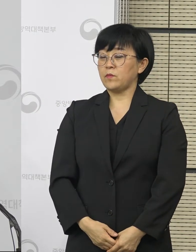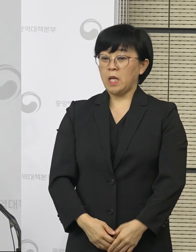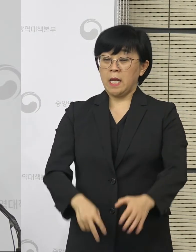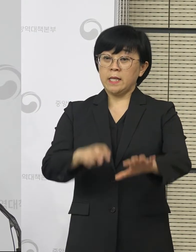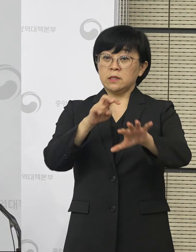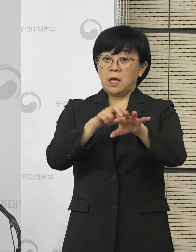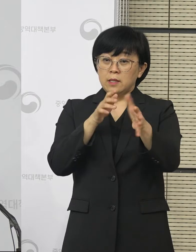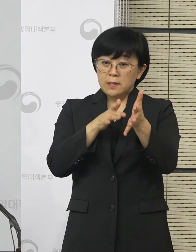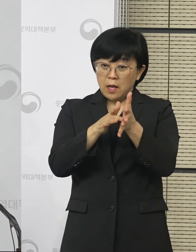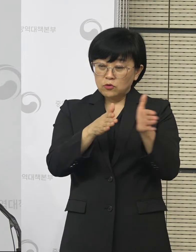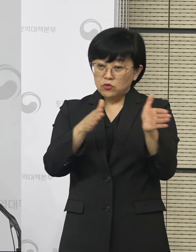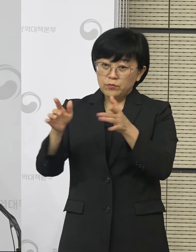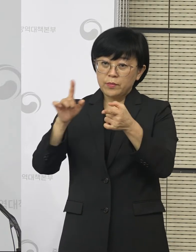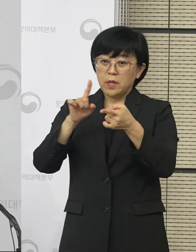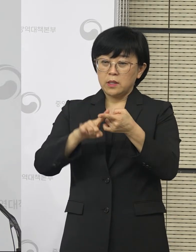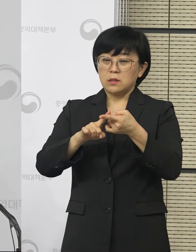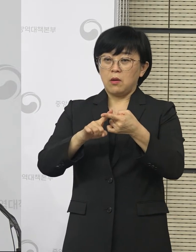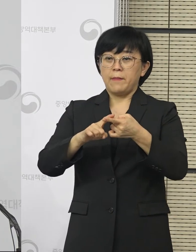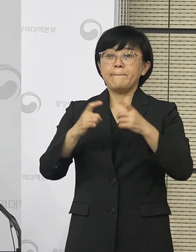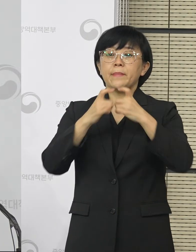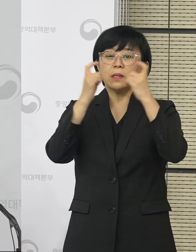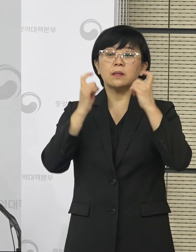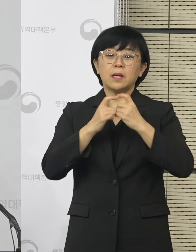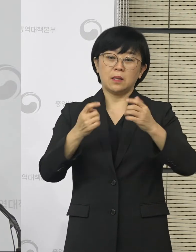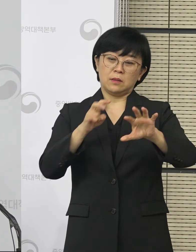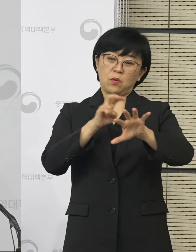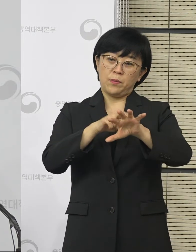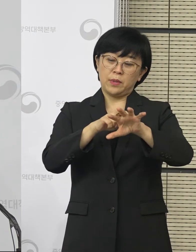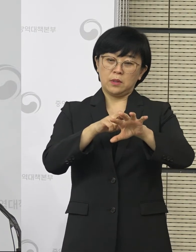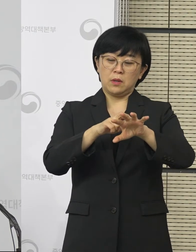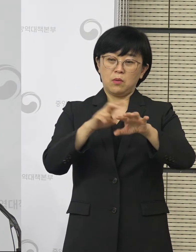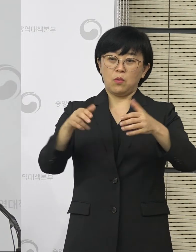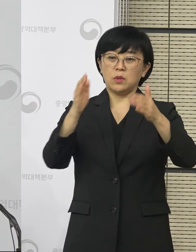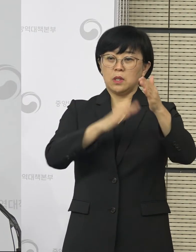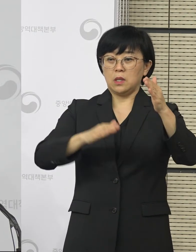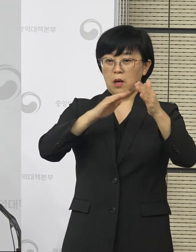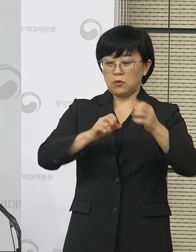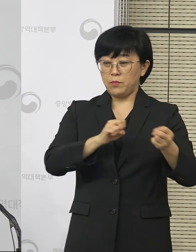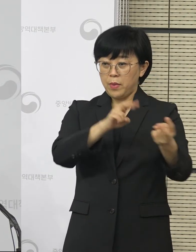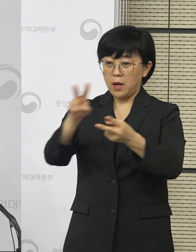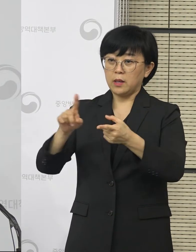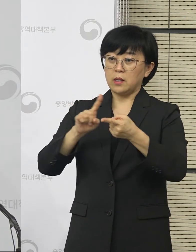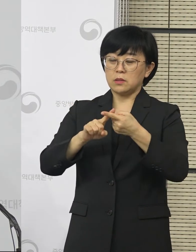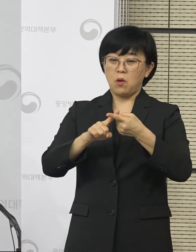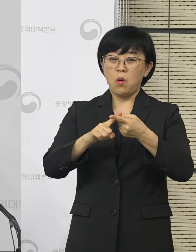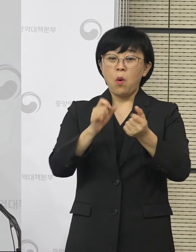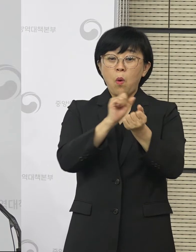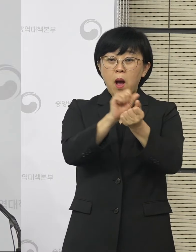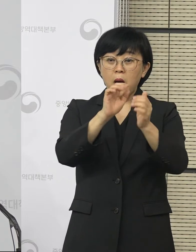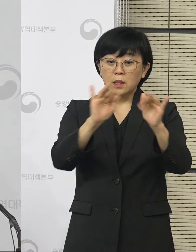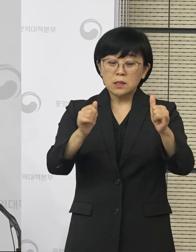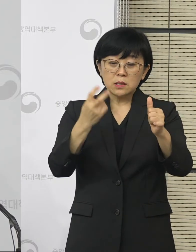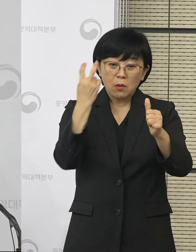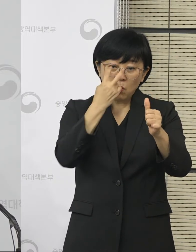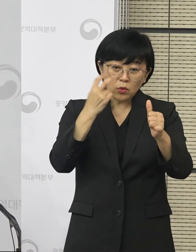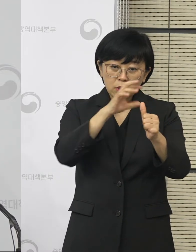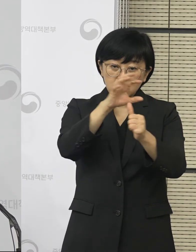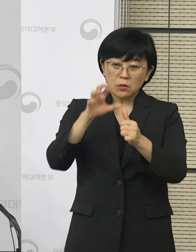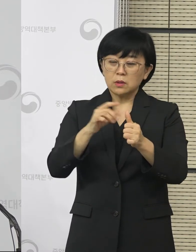있습니다. 진단시약 마련 및 민간의료기관 배포를 통해 지역사회 단위의 확진자